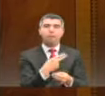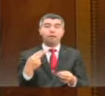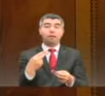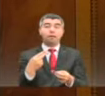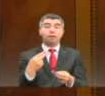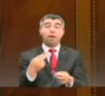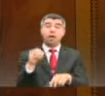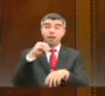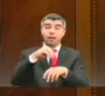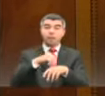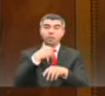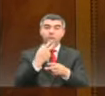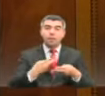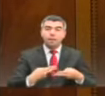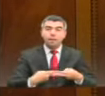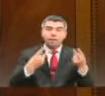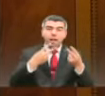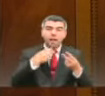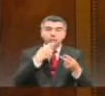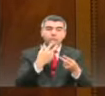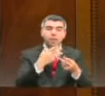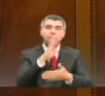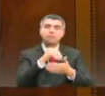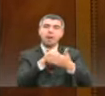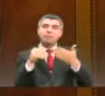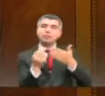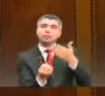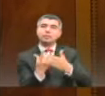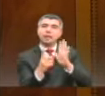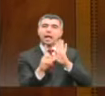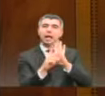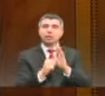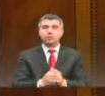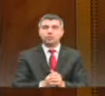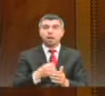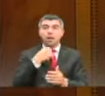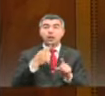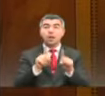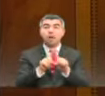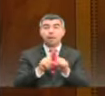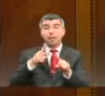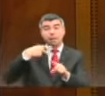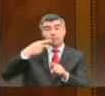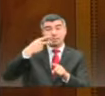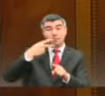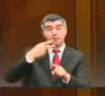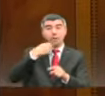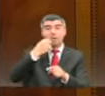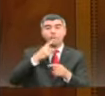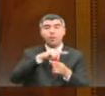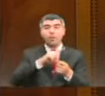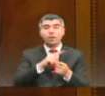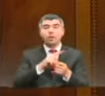ثانية للمساواة إكرام اثنين. وعلى مستوى الحقوق اللغوية والثقافية، ستسلك الحكومة